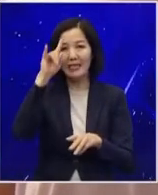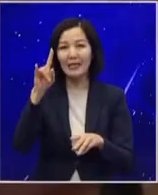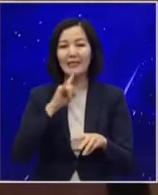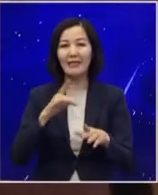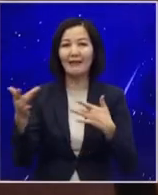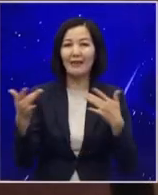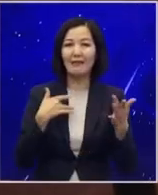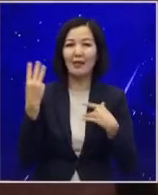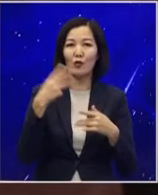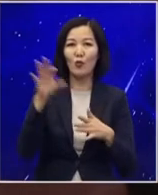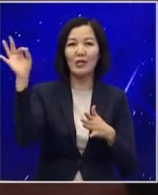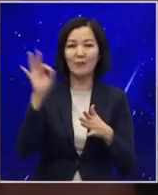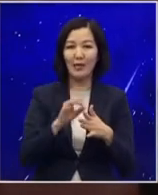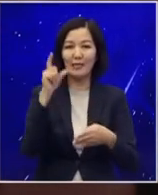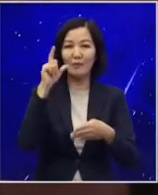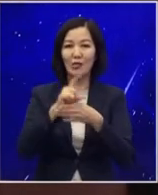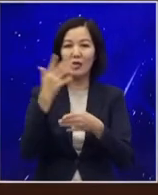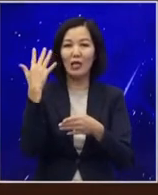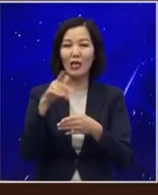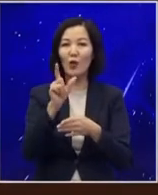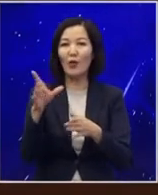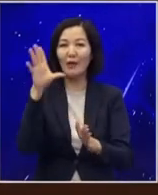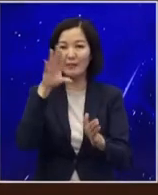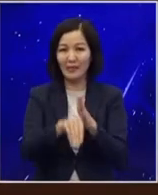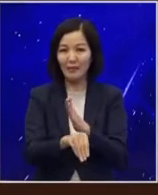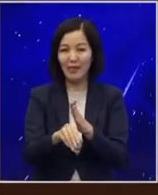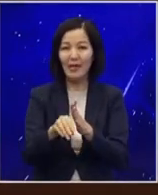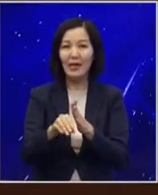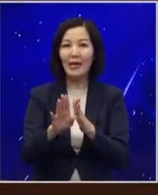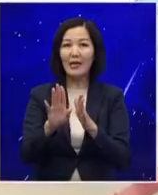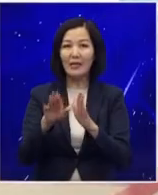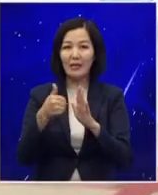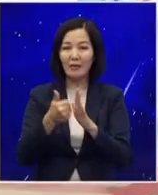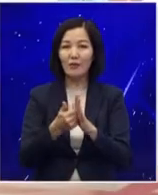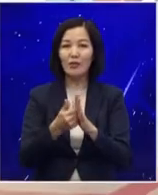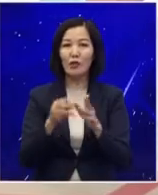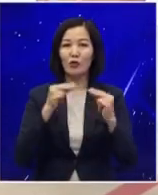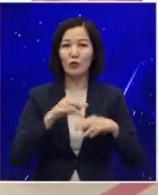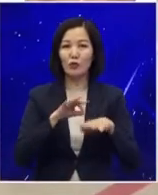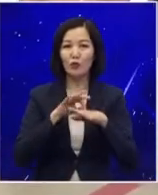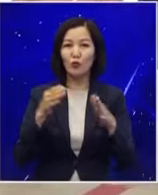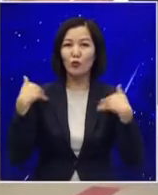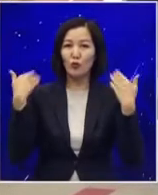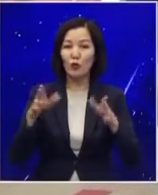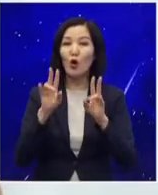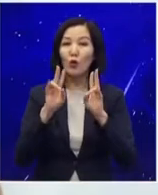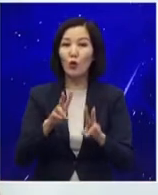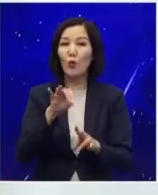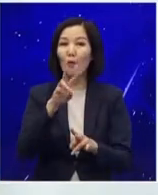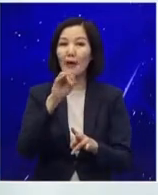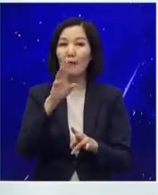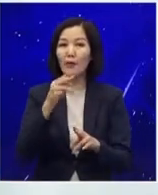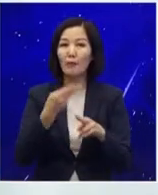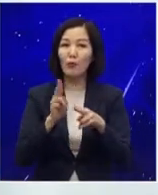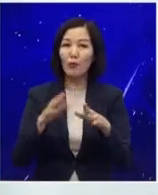елде театрлардың 30% және мешіттерде 50 адамның сыйымдылығы негізінде жұмыс жүргізуін ұсынды. Алайда Асқар Мамин